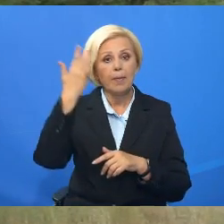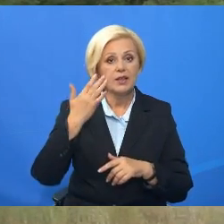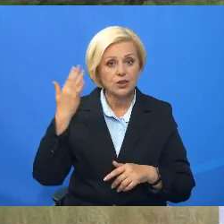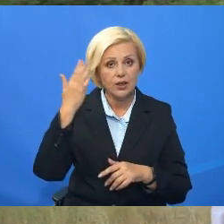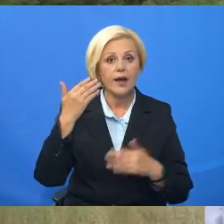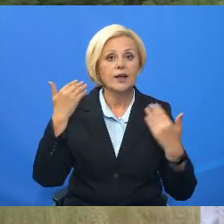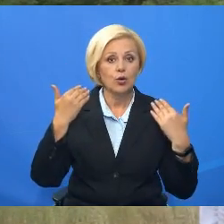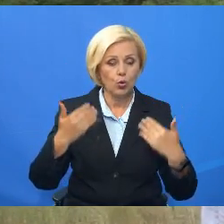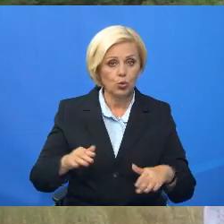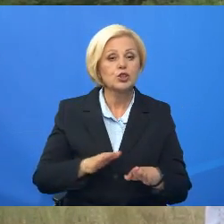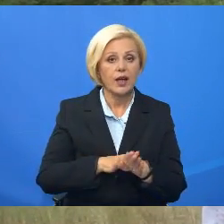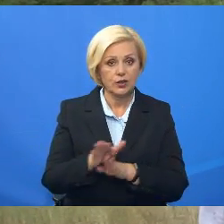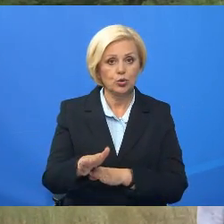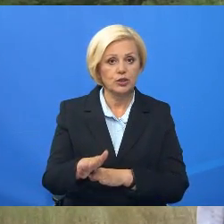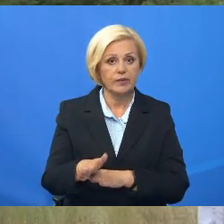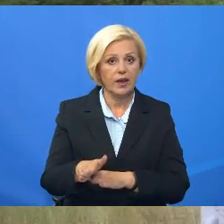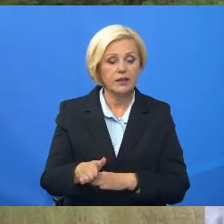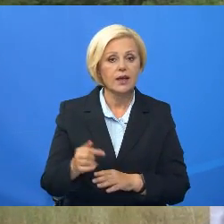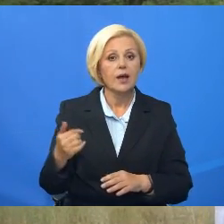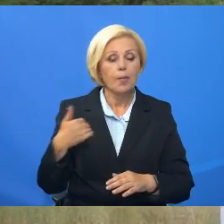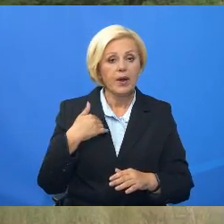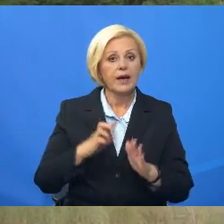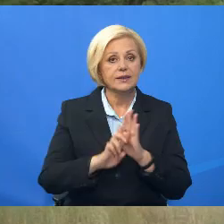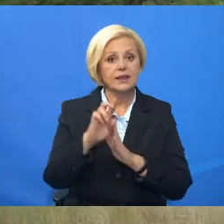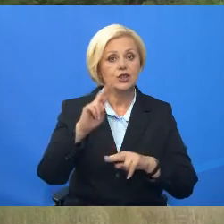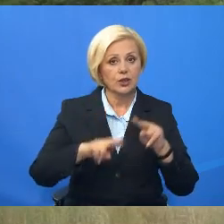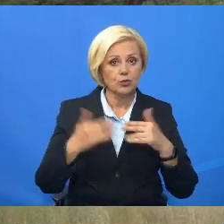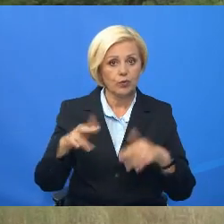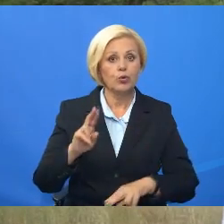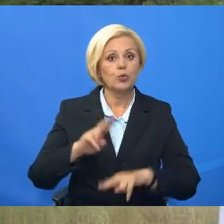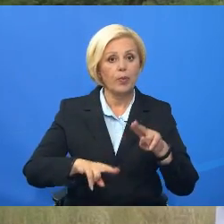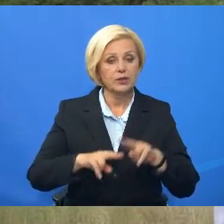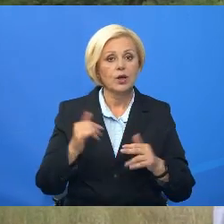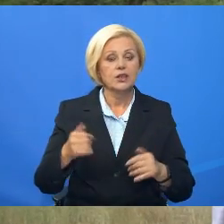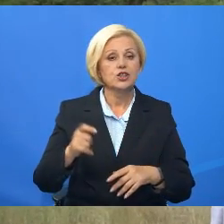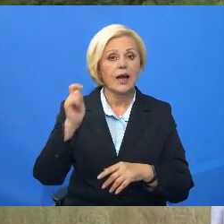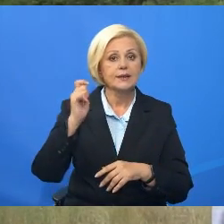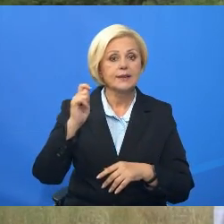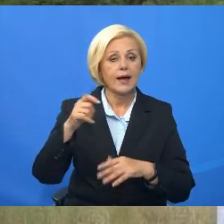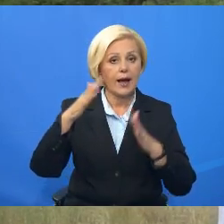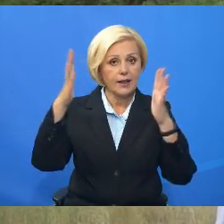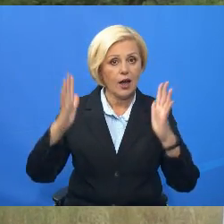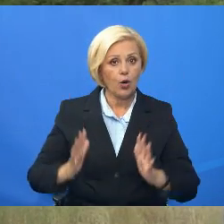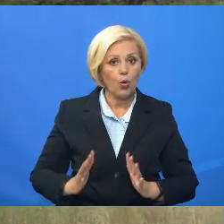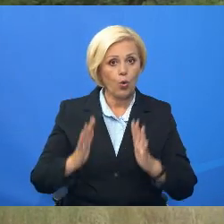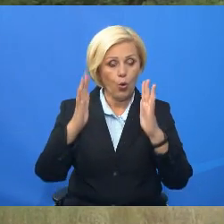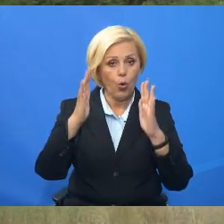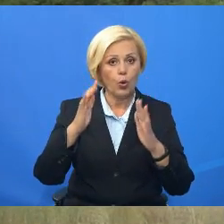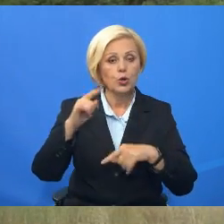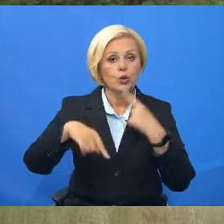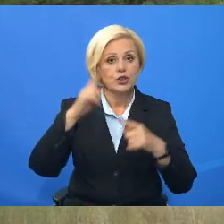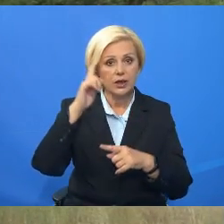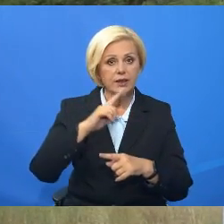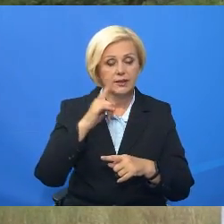уже осуществляется. Мы хотели часовню построить, построили. Сейчас колокольню через месяц